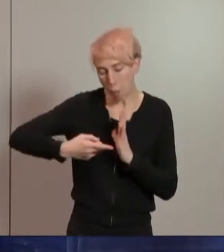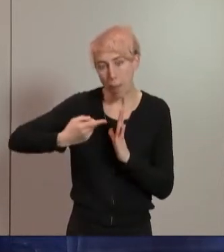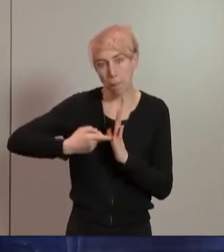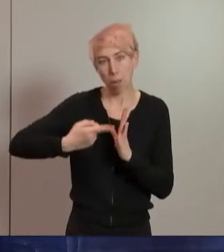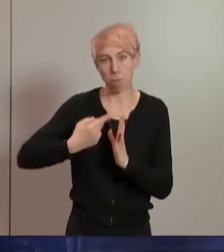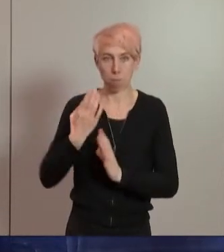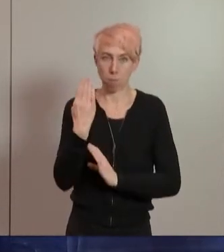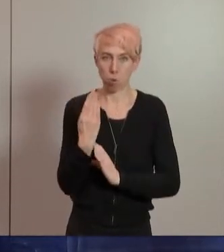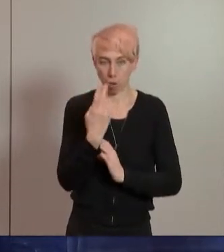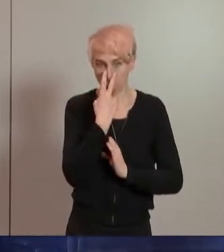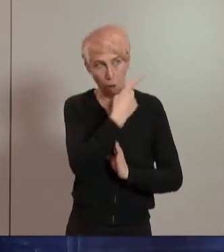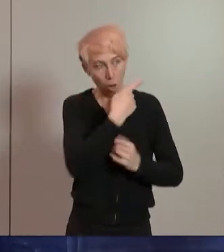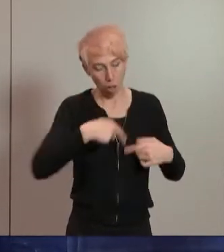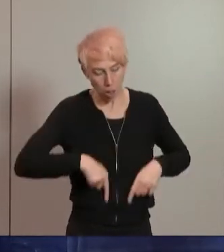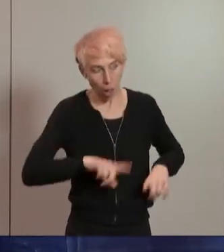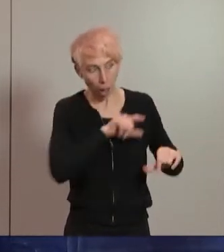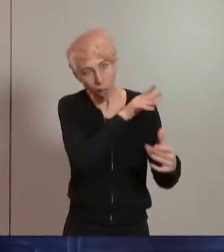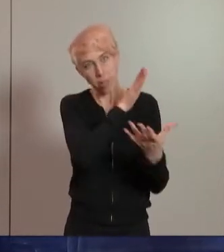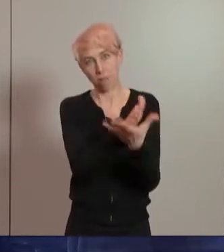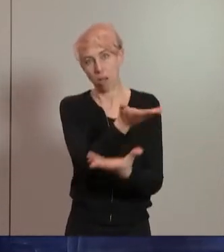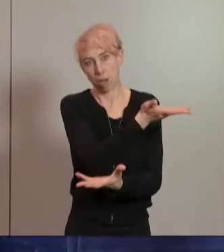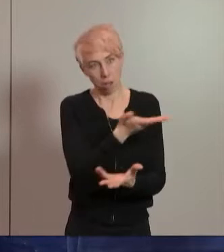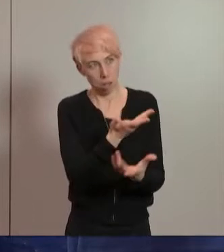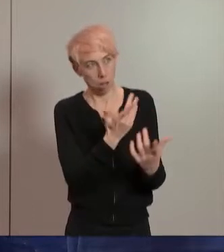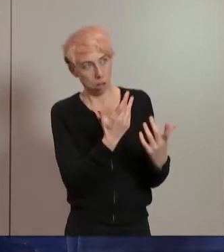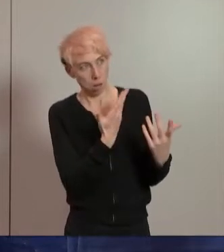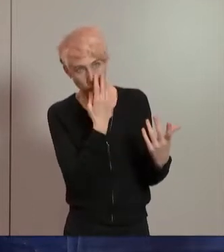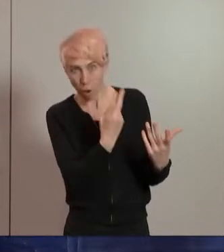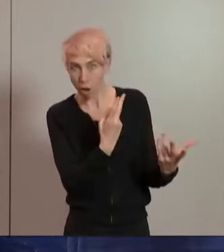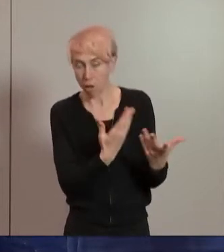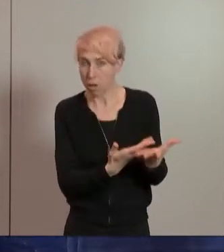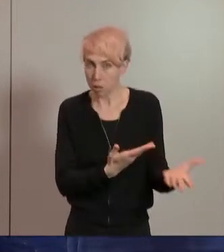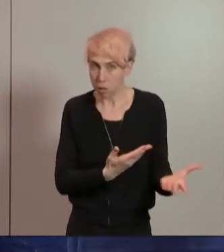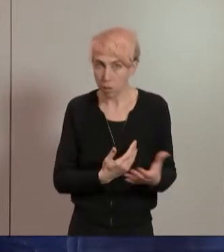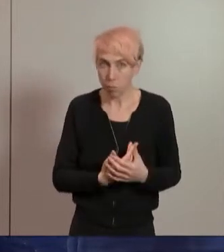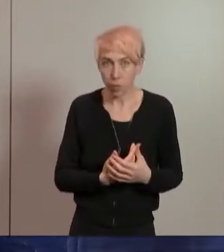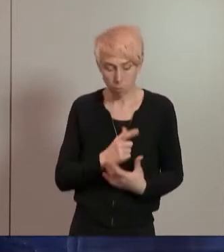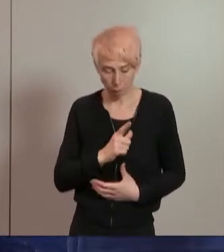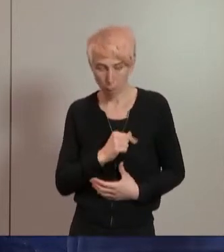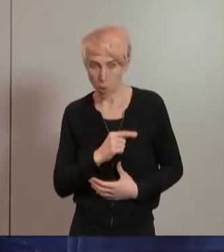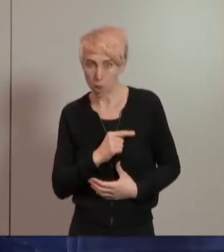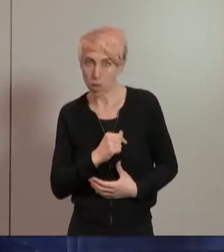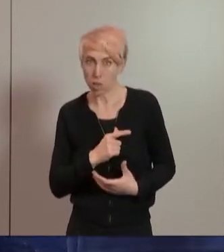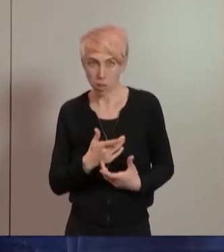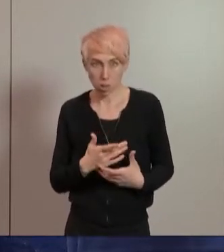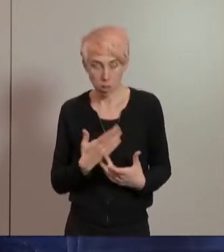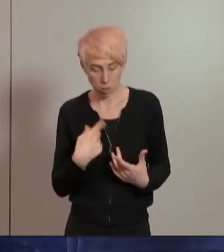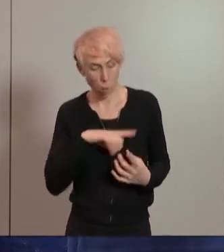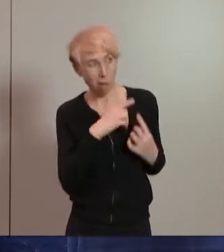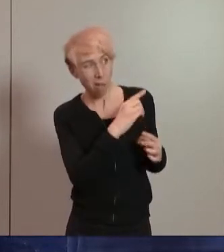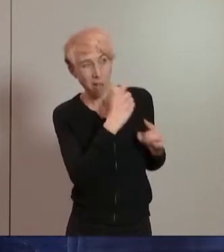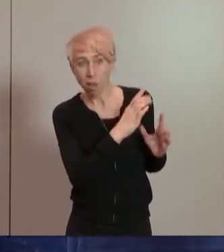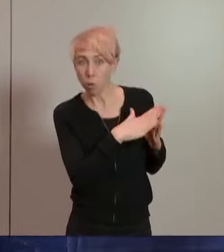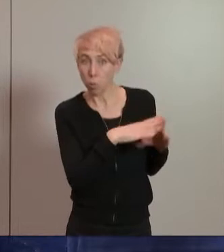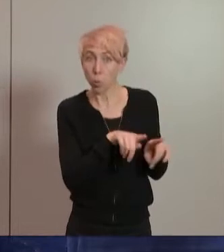de voir l'État présent, intervenir. On peut penser aux moyens de la police que nous n'avons cessé de réclamer, mais